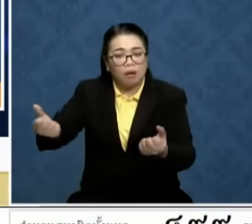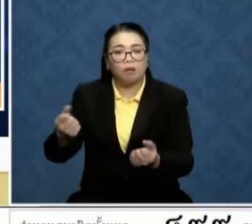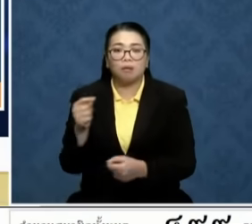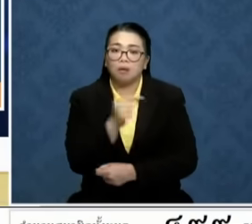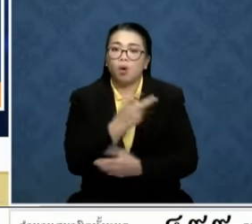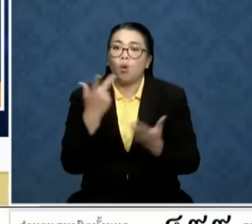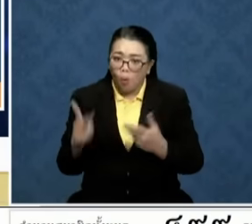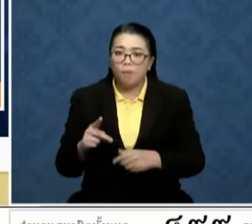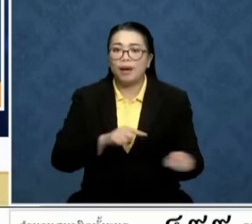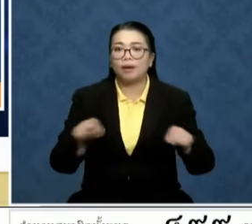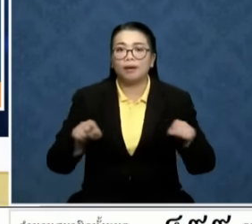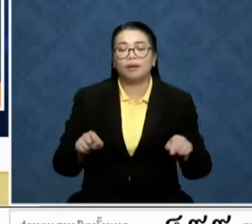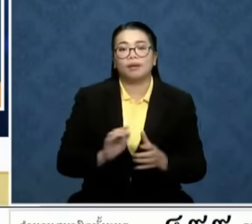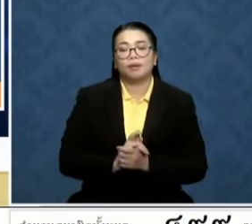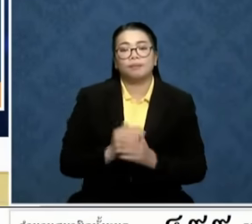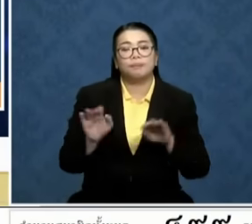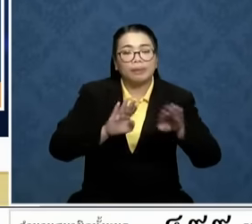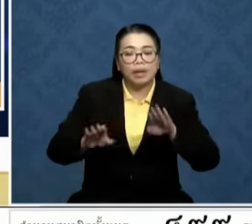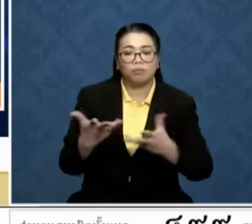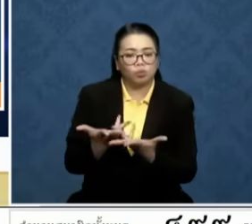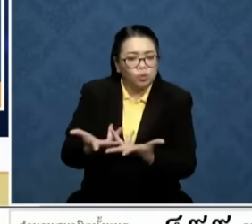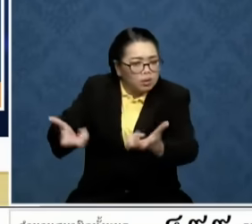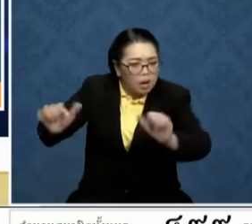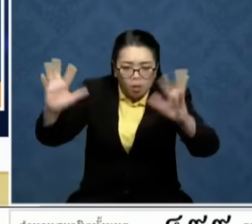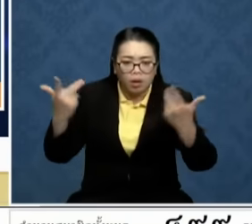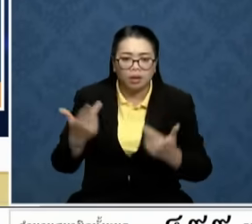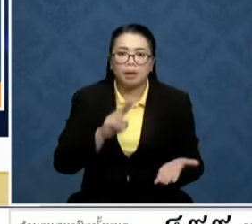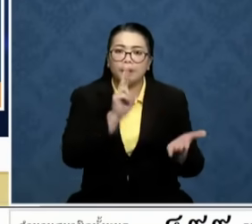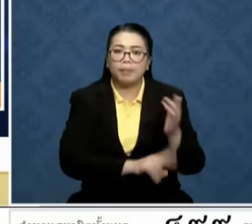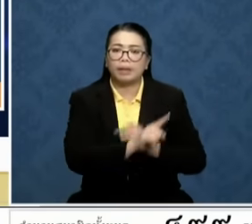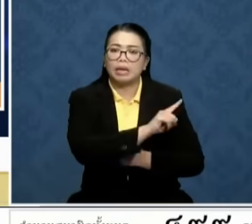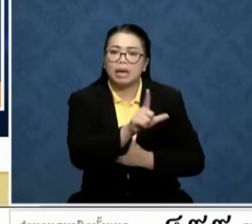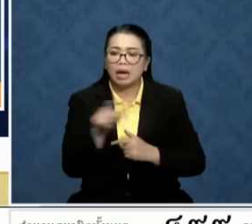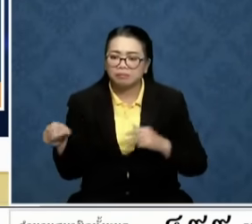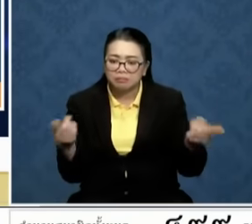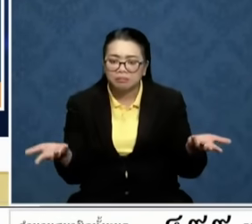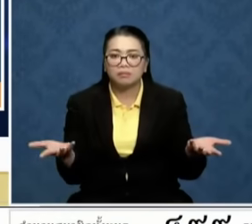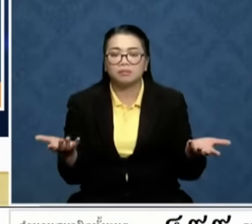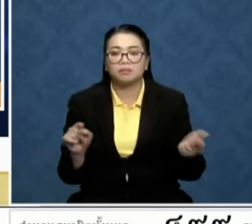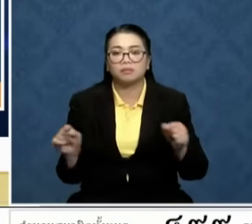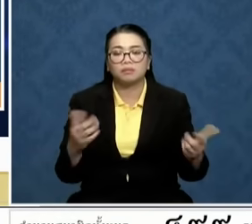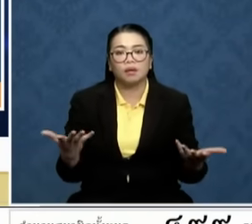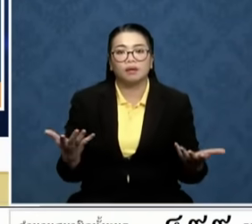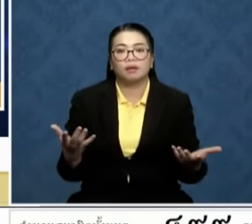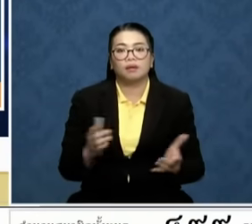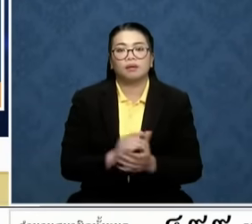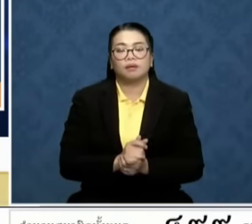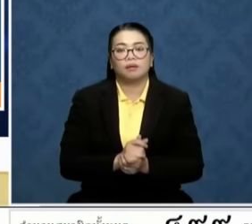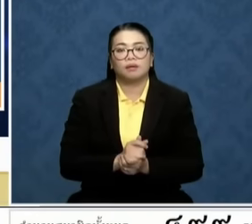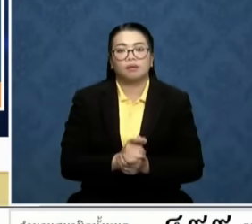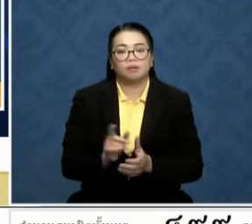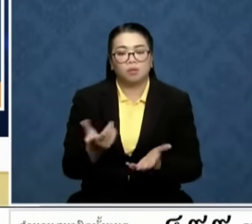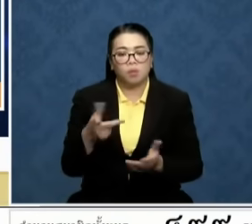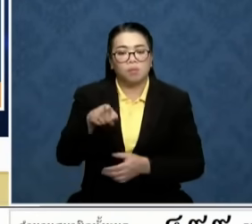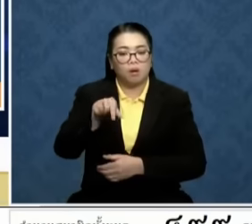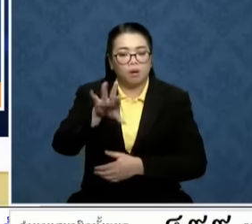ภาพกรมประมงก็ยังไม่ดำเนินการใดๆแต่มีกฎหมายนี้ครับพ.ร.บส่งเสริมและรักษาคุณภาพสิ่ง